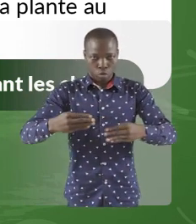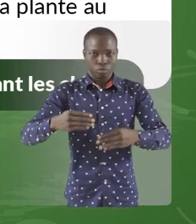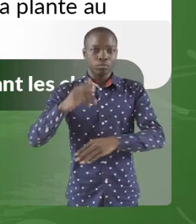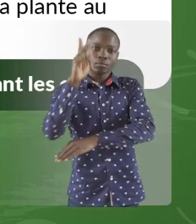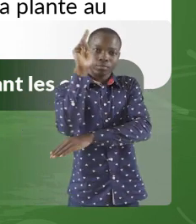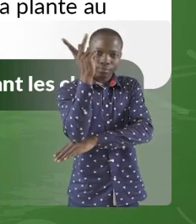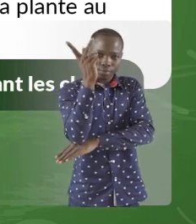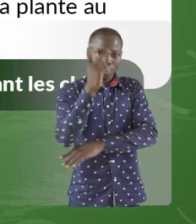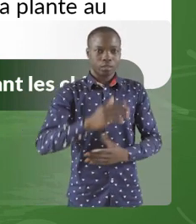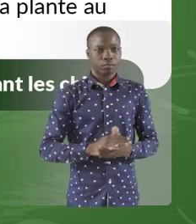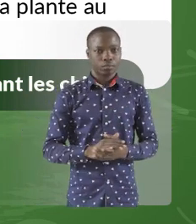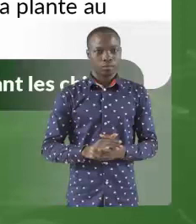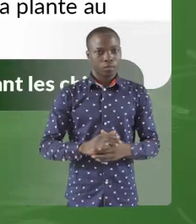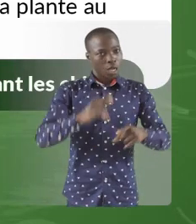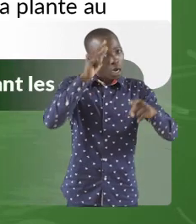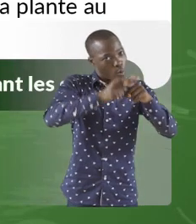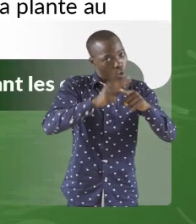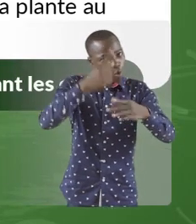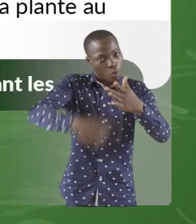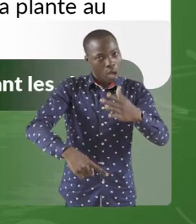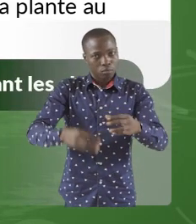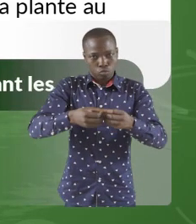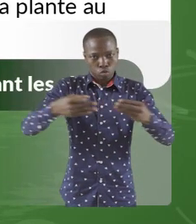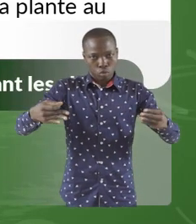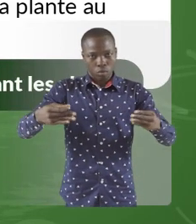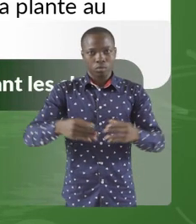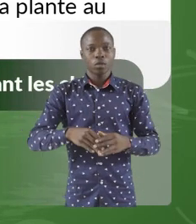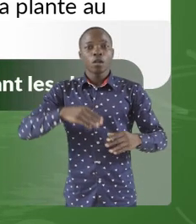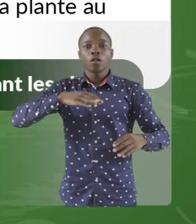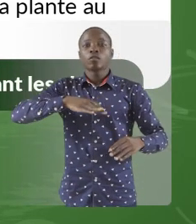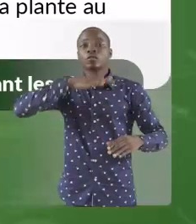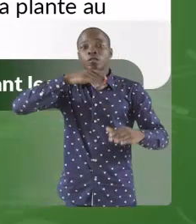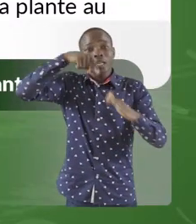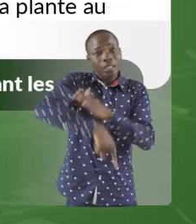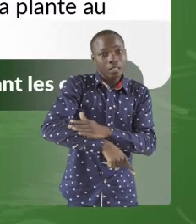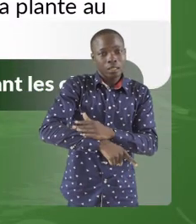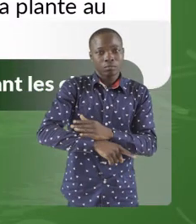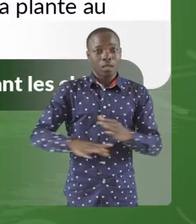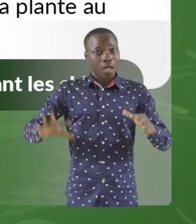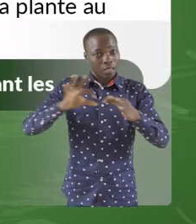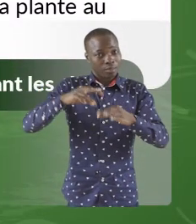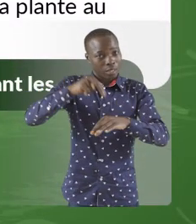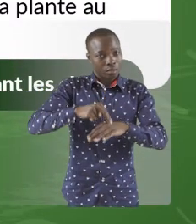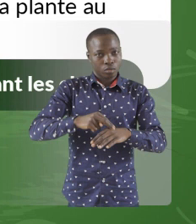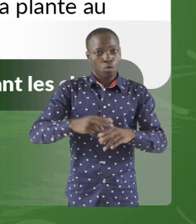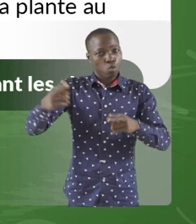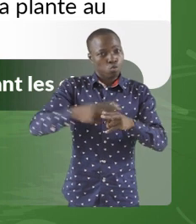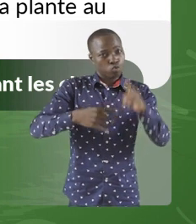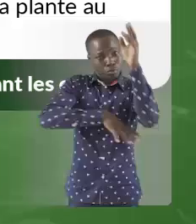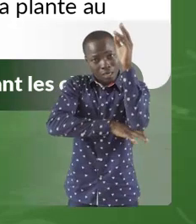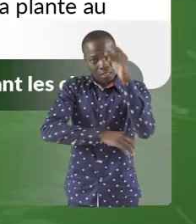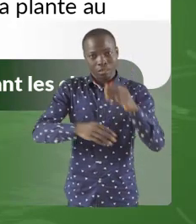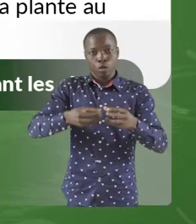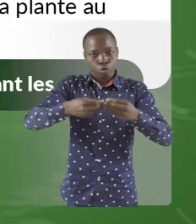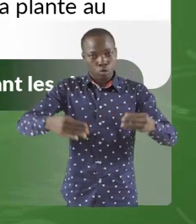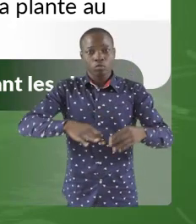sol-plante. Les mots sont sol phéralytique, adaptation, côte racine, sol